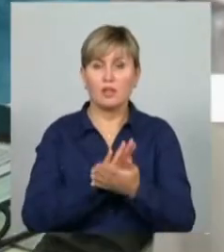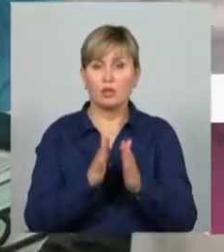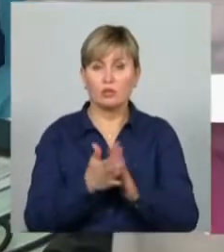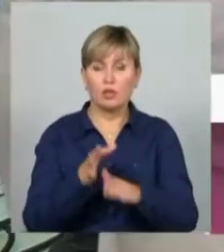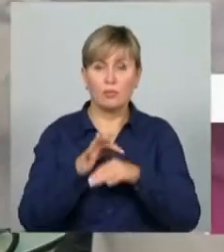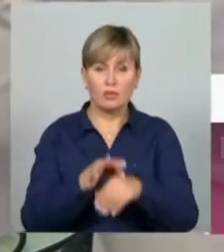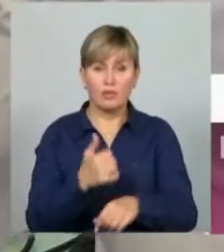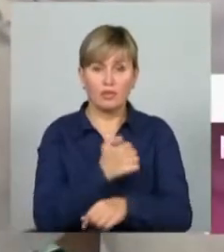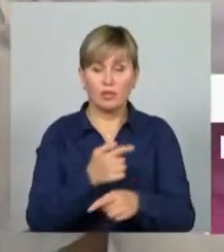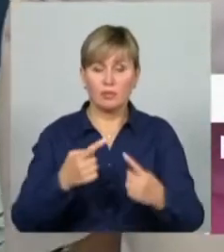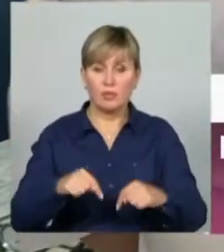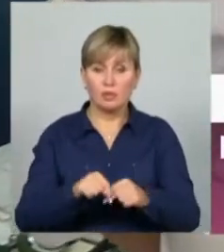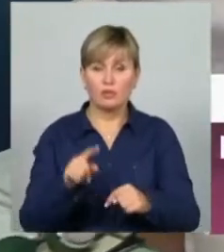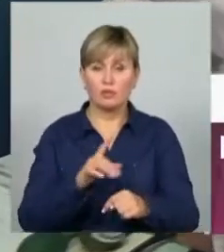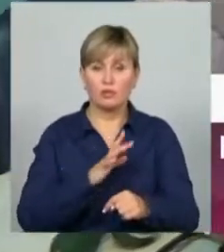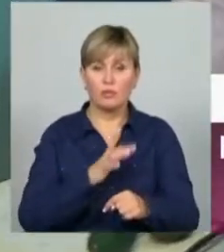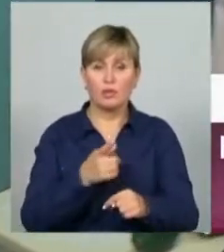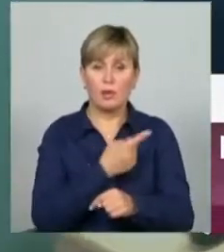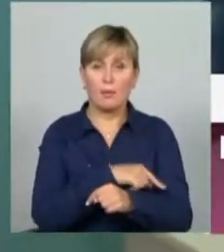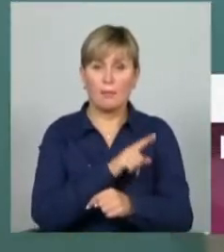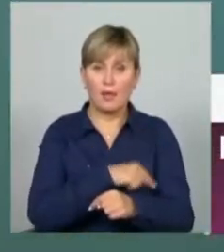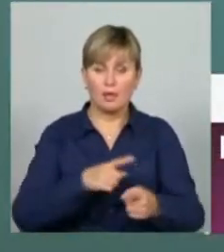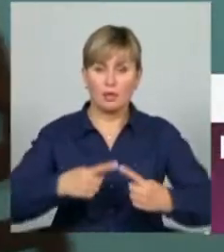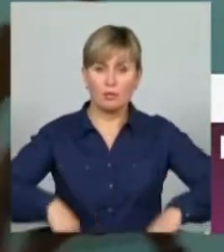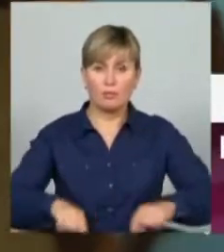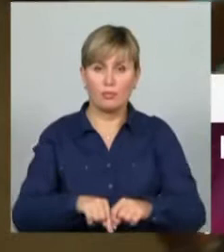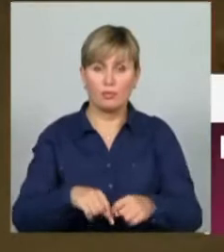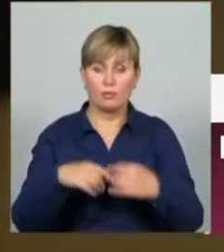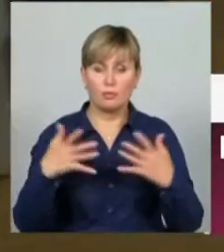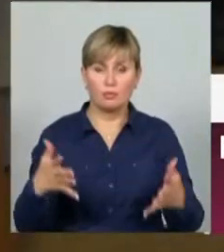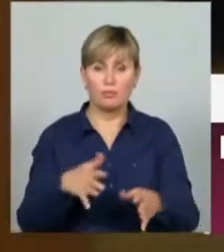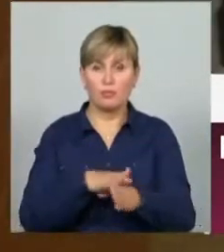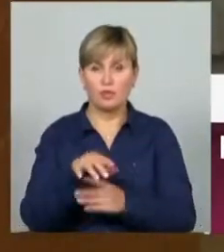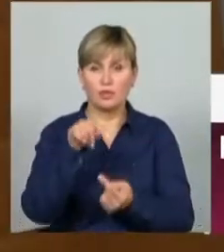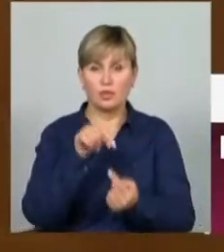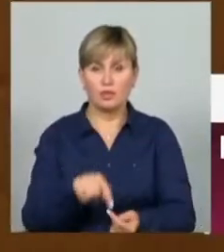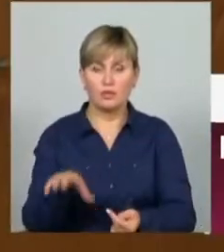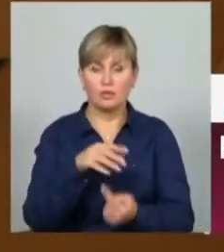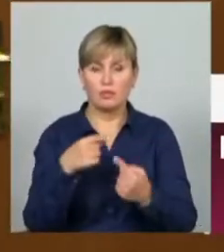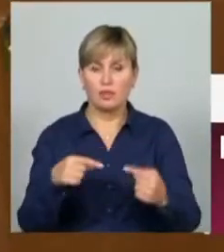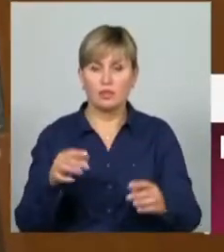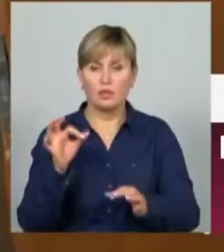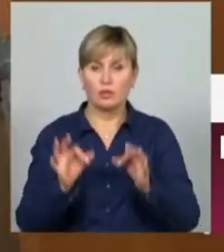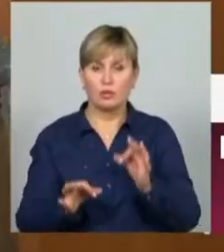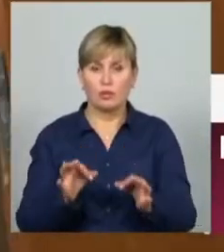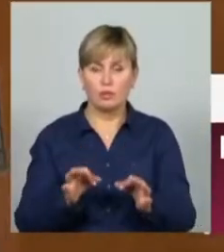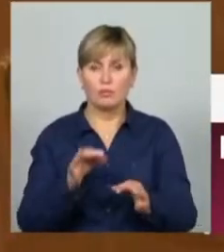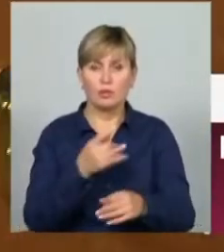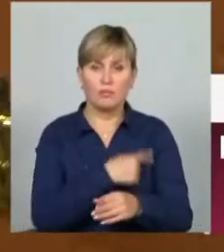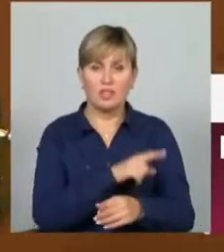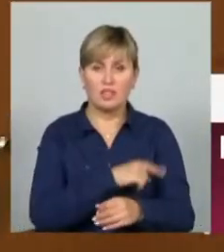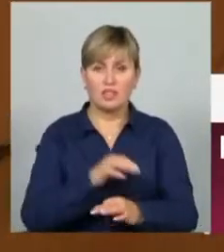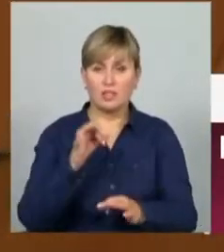проведения вакцинации на предприятии – наличие медпункта. Просторные помещения должны полностью соответствовать санитарным нормам.